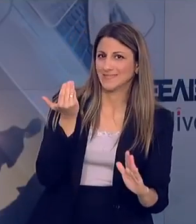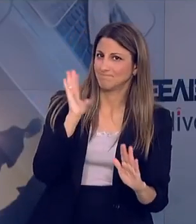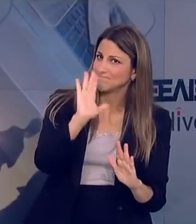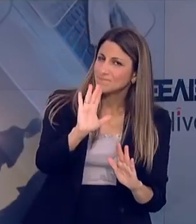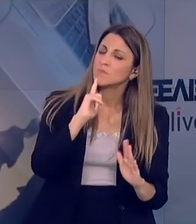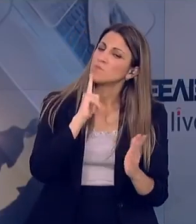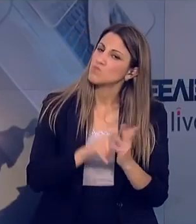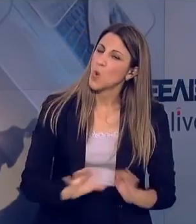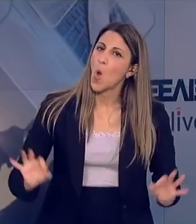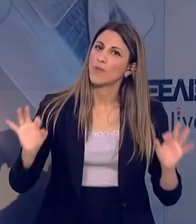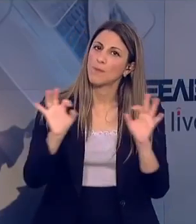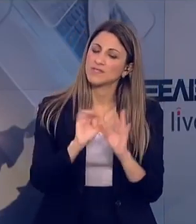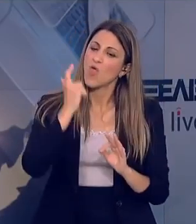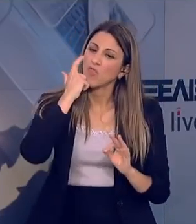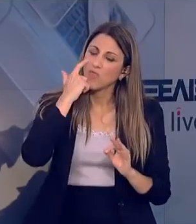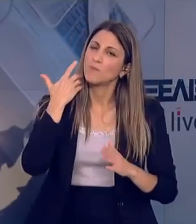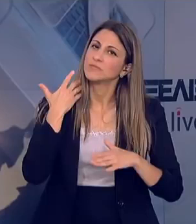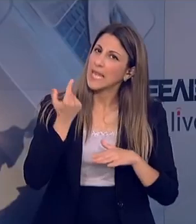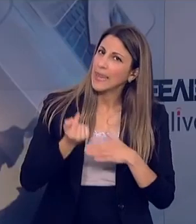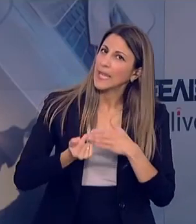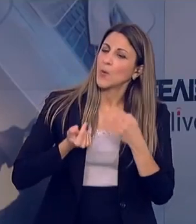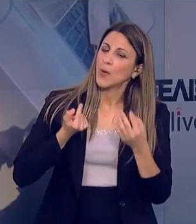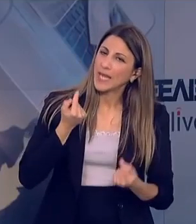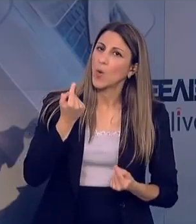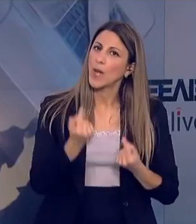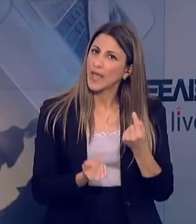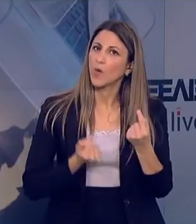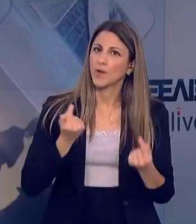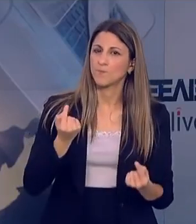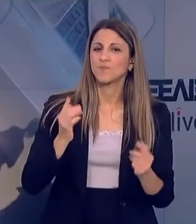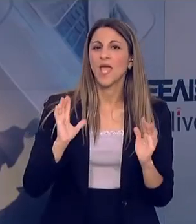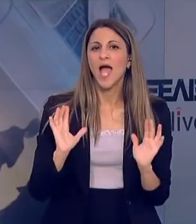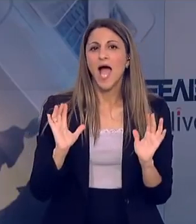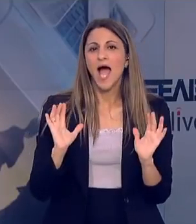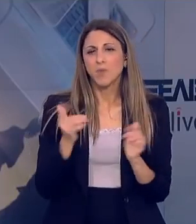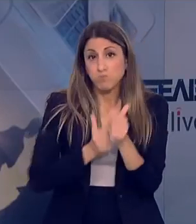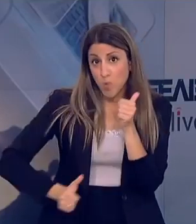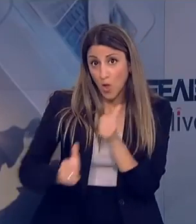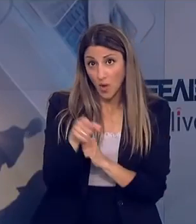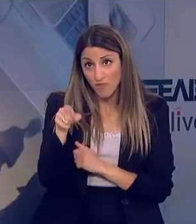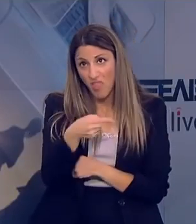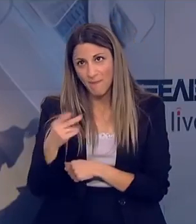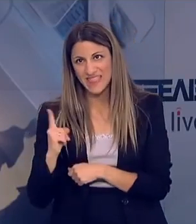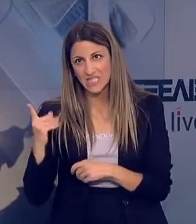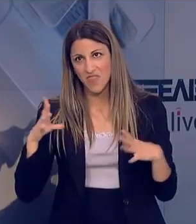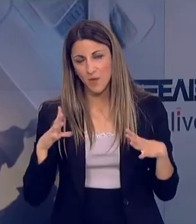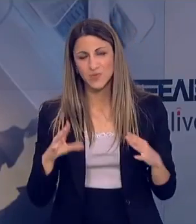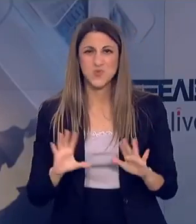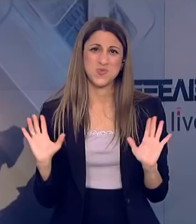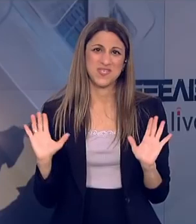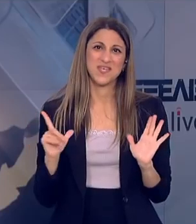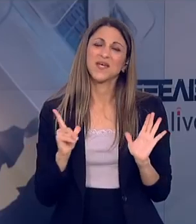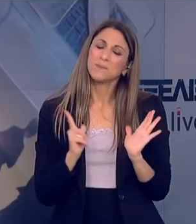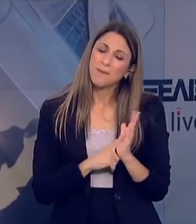πρέπει να ετοιμαζόμαστε. Αλλά θεωρώ ότι είναι λίγο αυτή τη στιγμή, δεν μου φαντάζεσαι την πρώτη προτεραιότητα. Η πρώτη προτεραιότητα είναι να παραμείνουμε σε μια